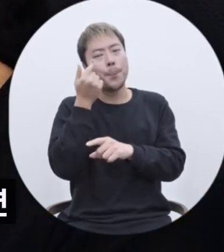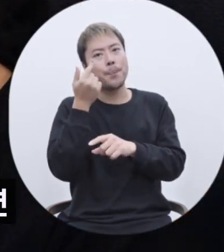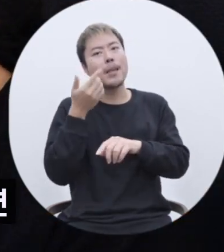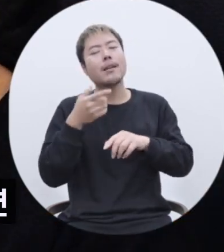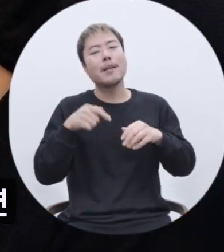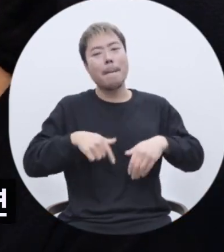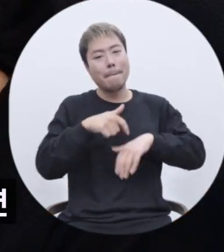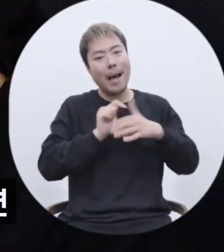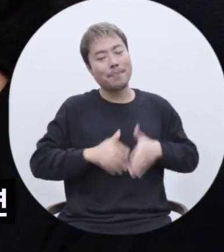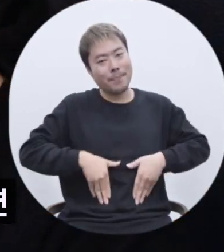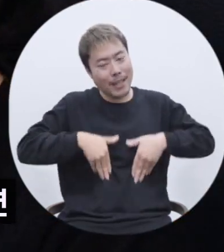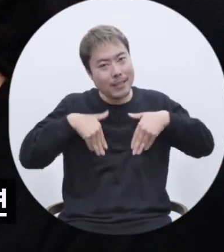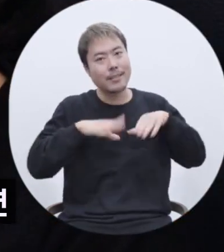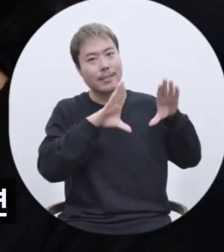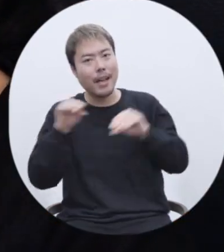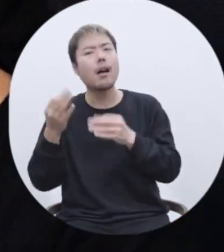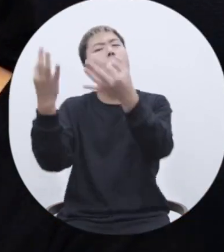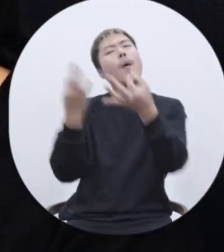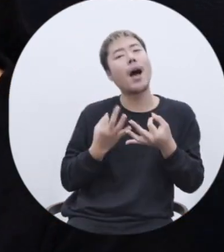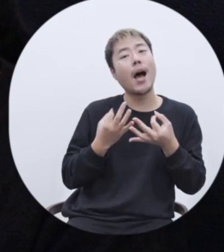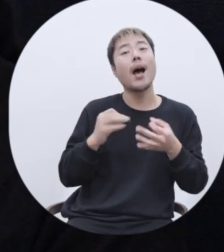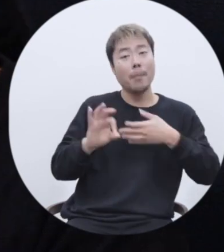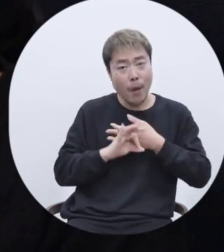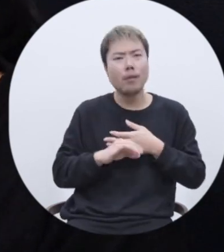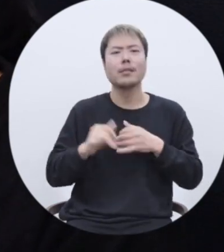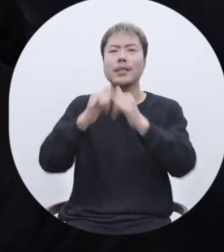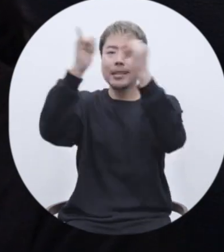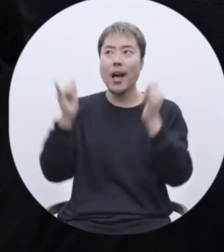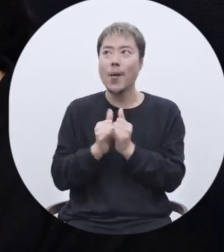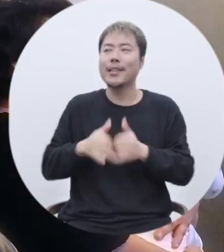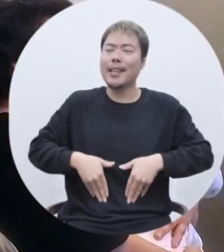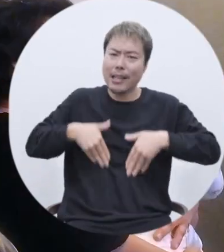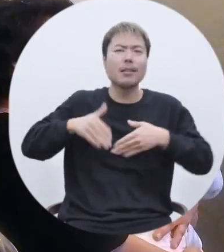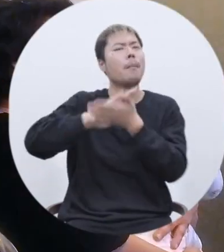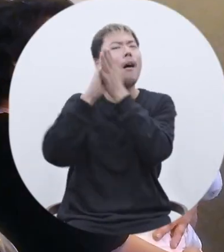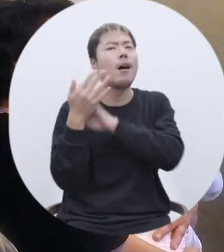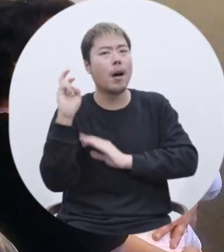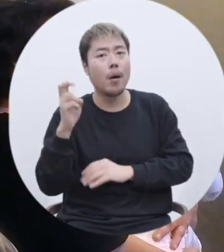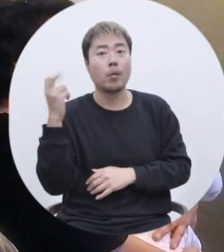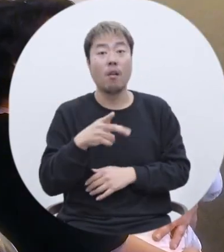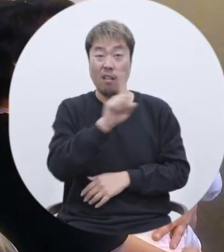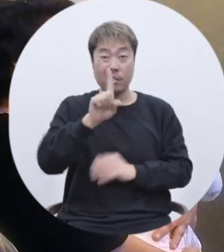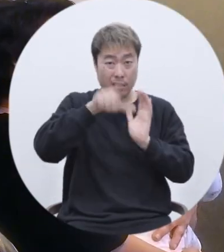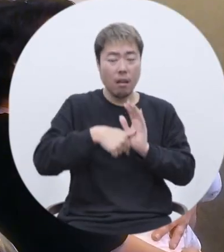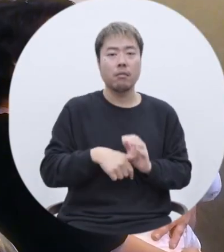조금씩 좀 다정한 시선으로 봐주면 좀 더 사회적으로도 따뜻한 사회가 되고, 그냥 이렇게